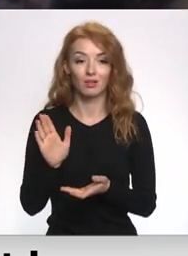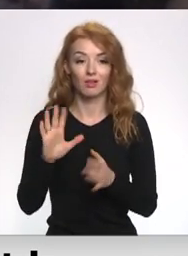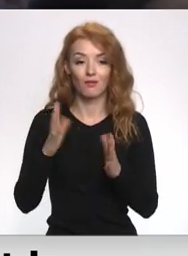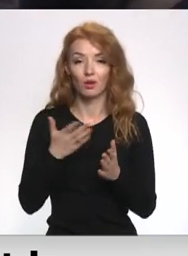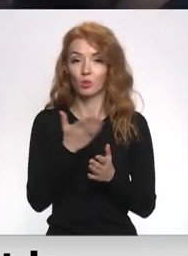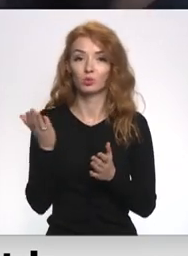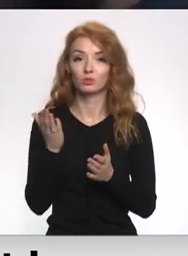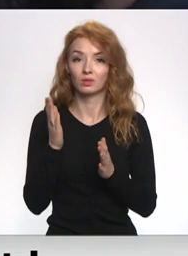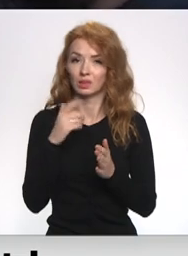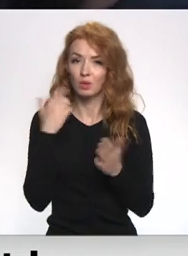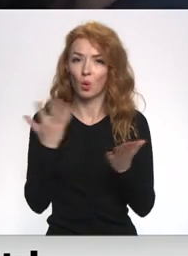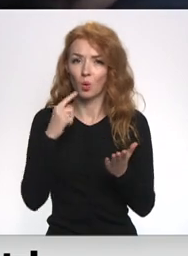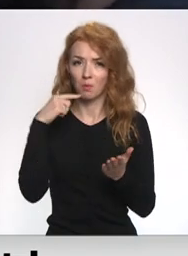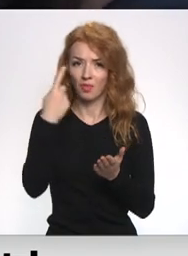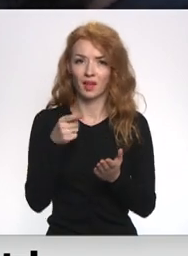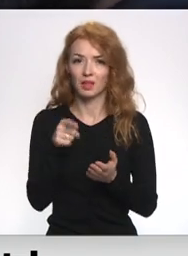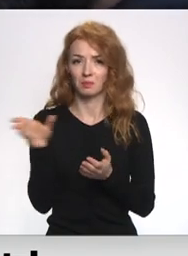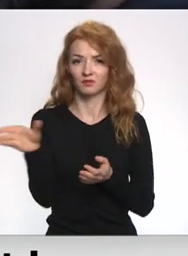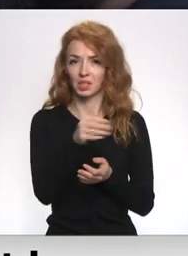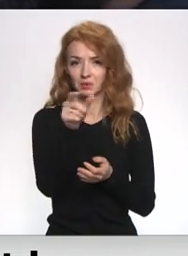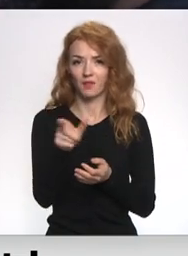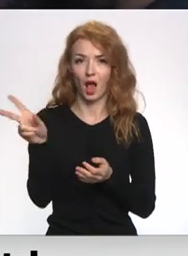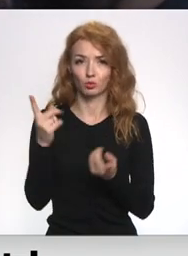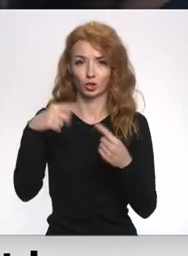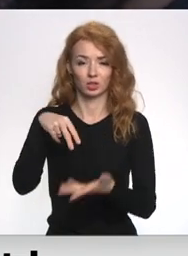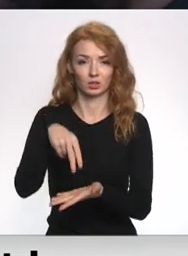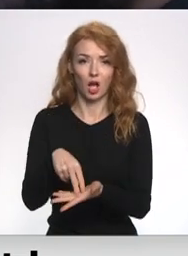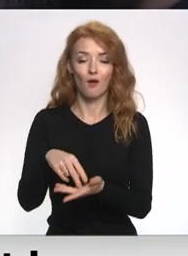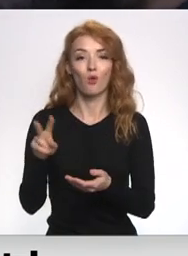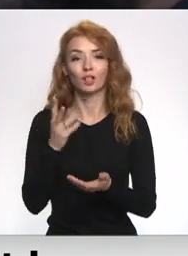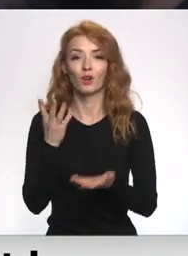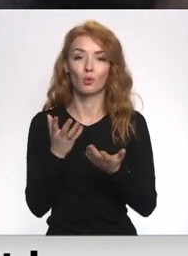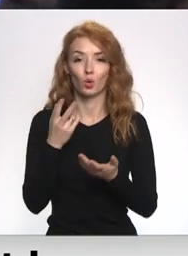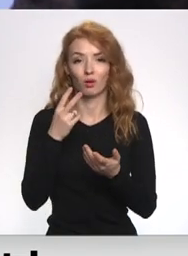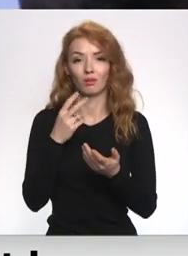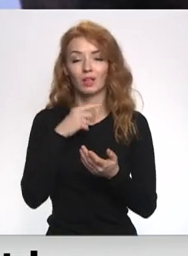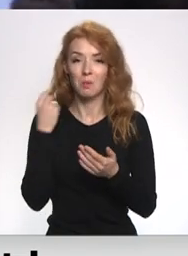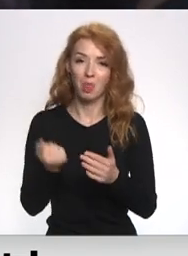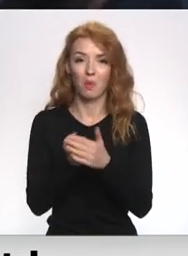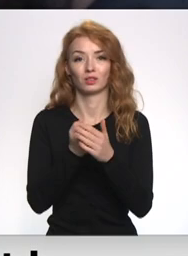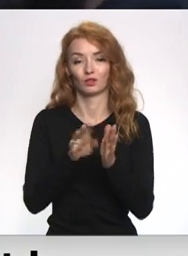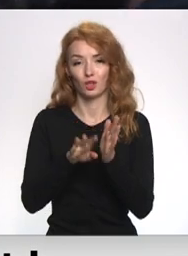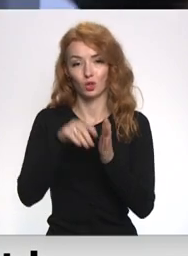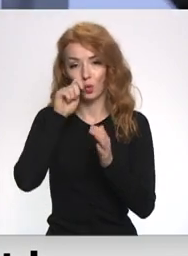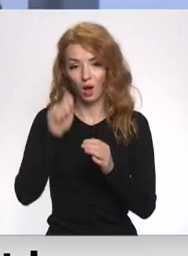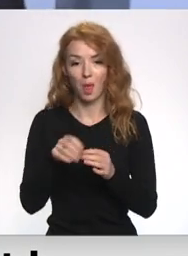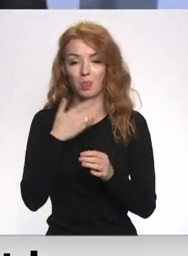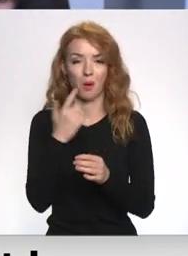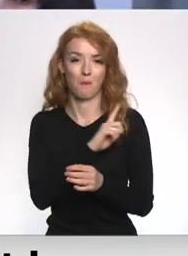gribētu pateikt tiem cilvēkiem, kas šeit ir sanākuši un kas varbūt arī gribētu būt šeit un atbalstīt Ukrainu, bet šodien nav tikuši līdz